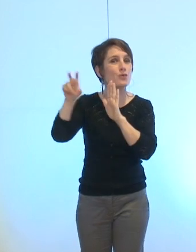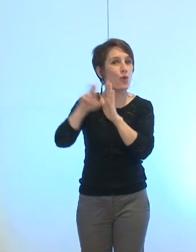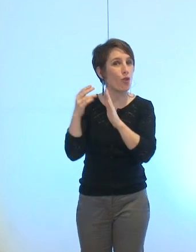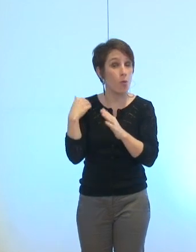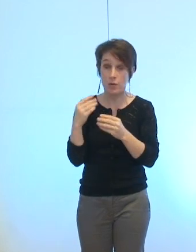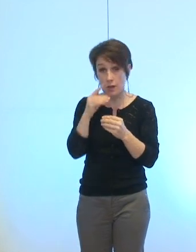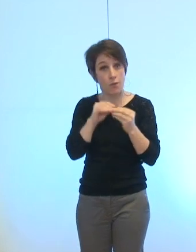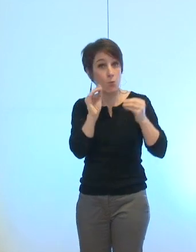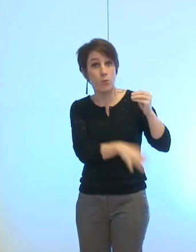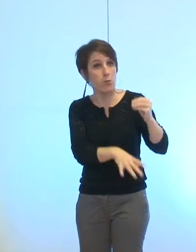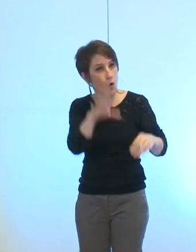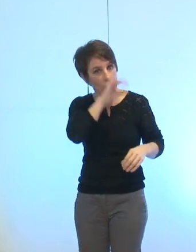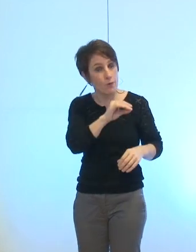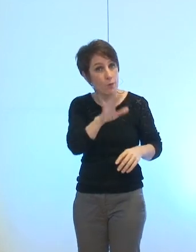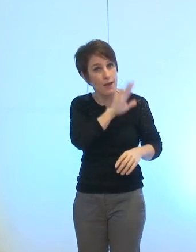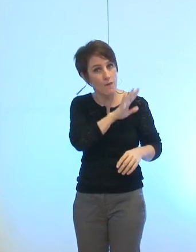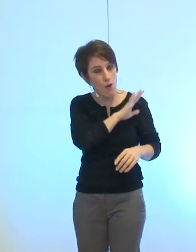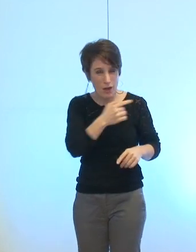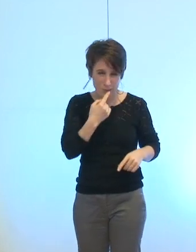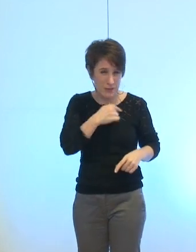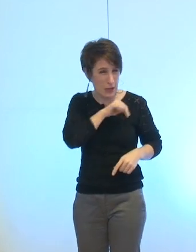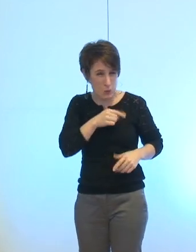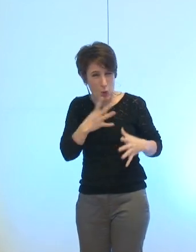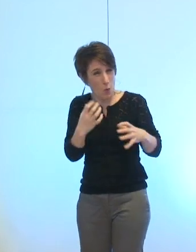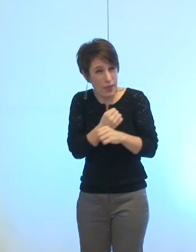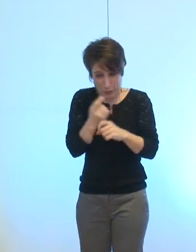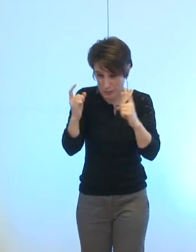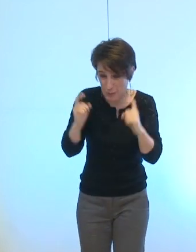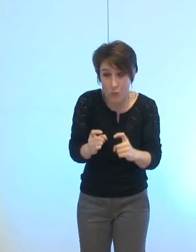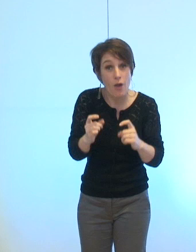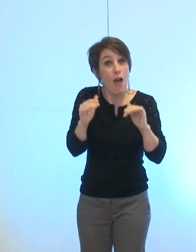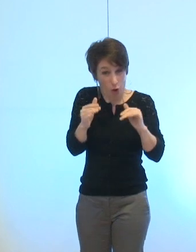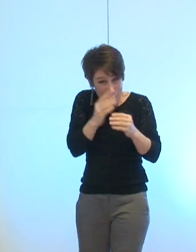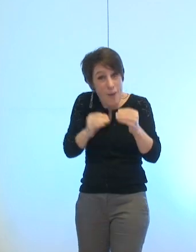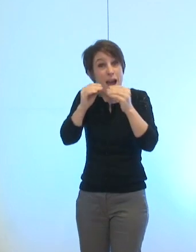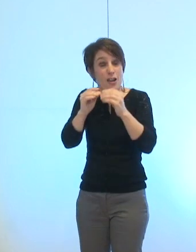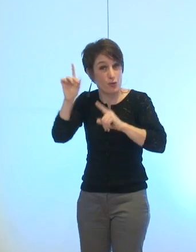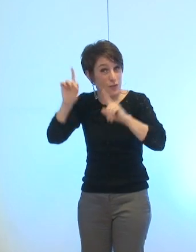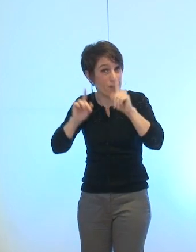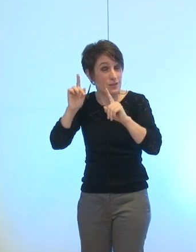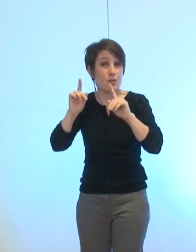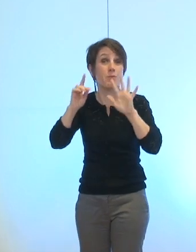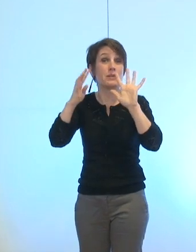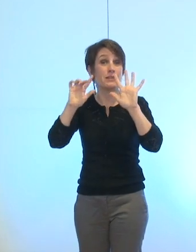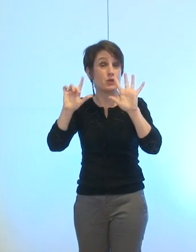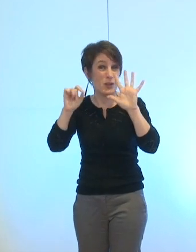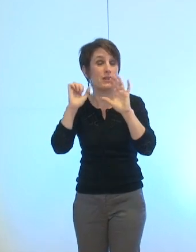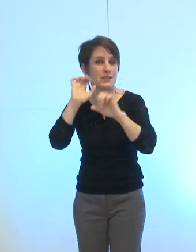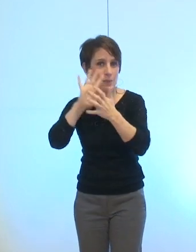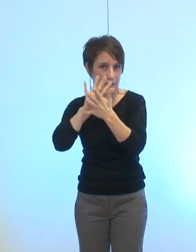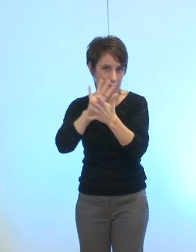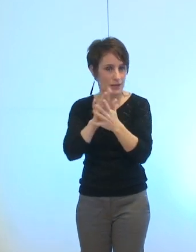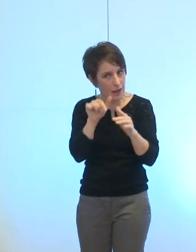une baisse globale alors qu'il y avait une ligne qui n'était pas inscrite le reste dans le les différentes lignes du protocole sont à la baisse